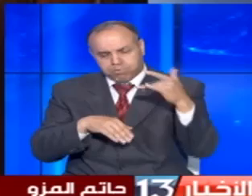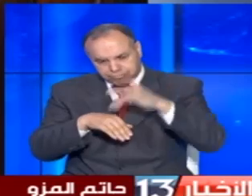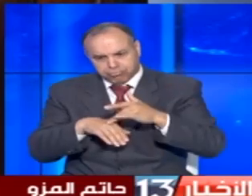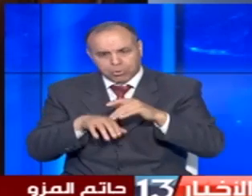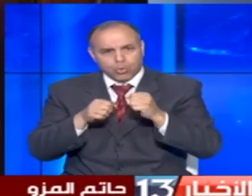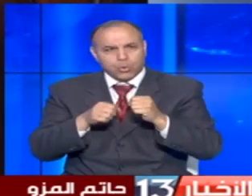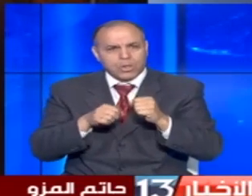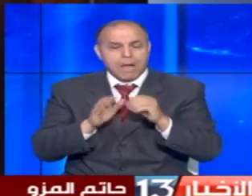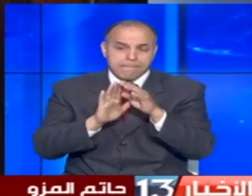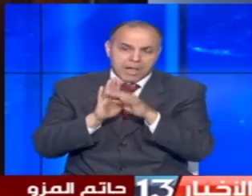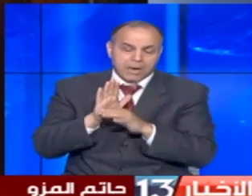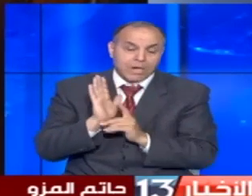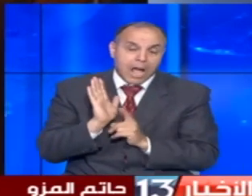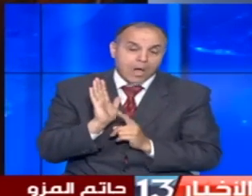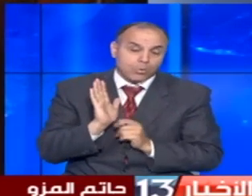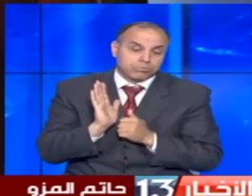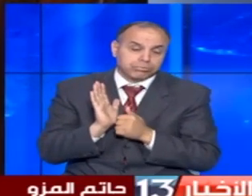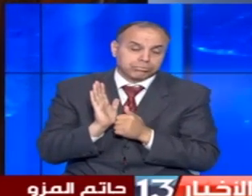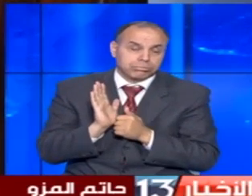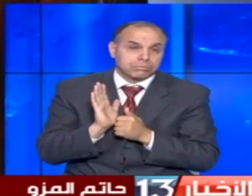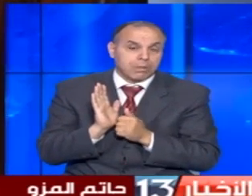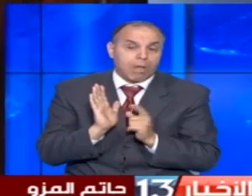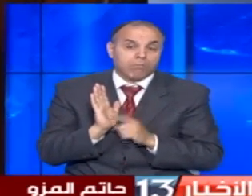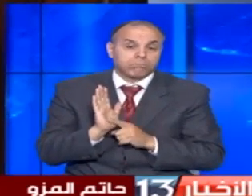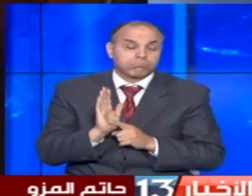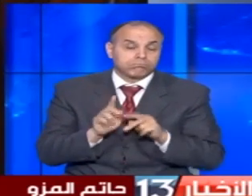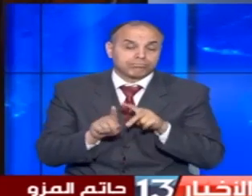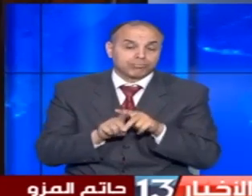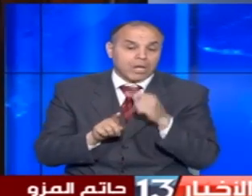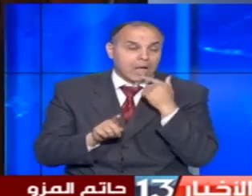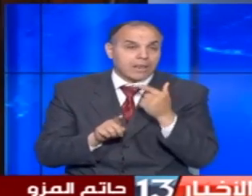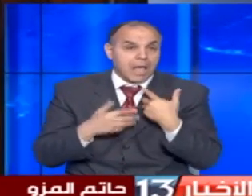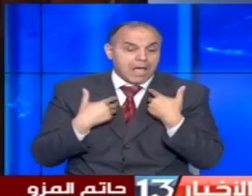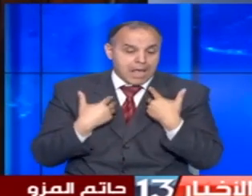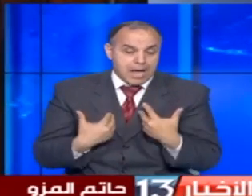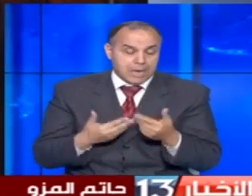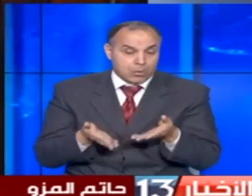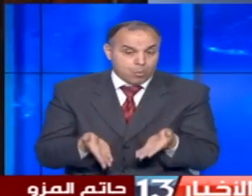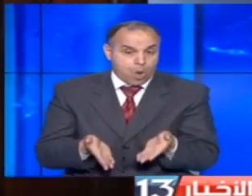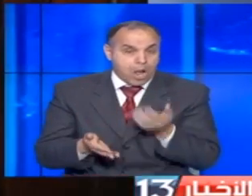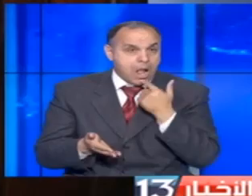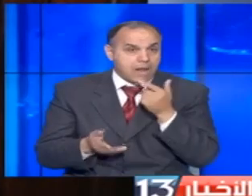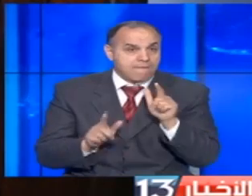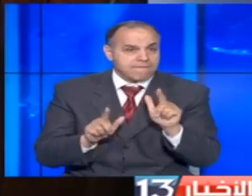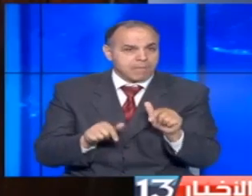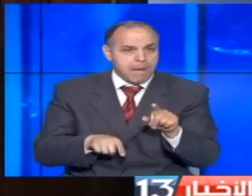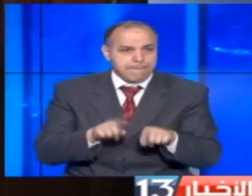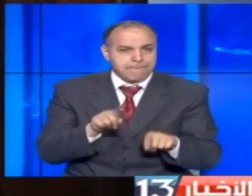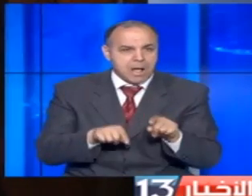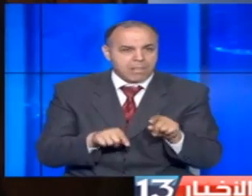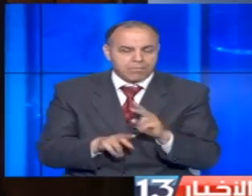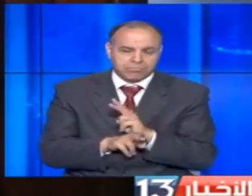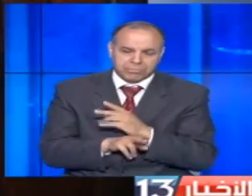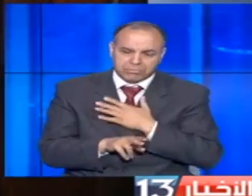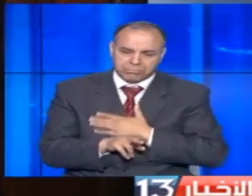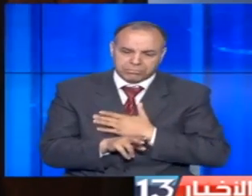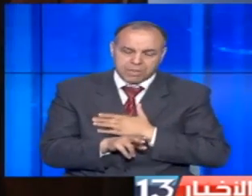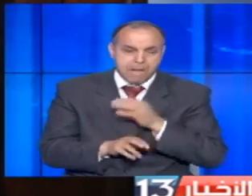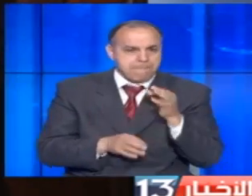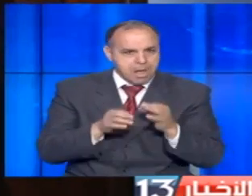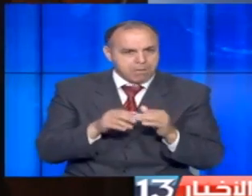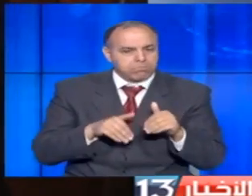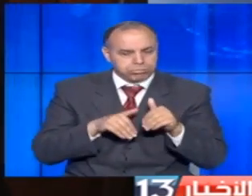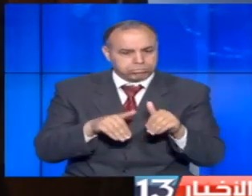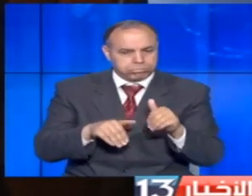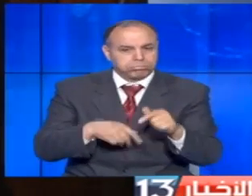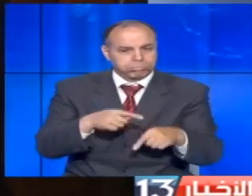وفقا للاليات القانونيه والاجراءات القانونيه نحن يعني الان يعني عننا بعض الاريحيه من ان القضاء بدا